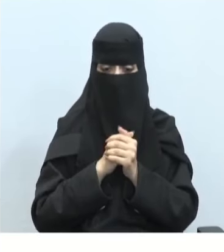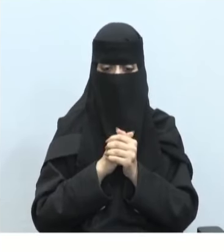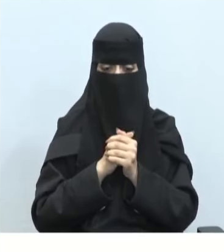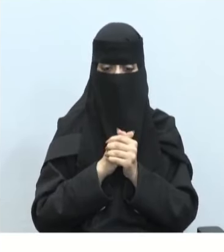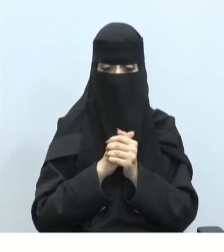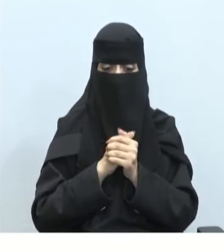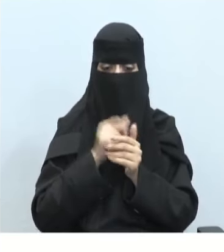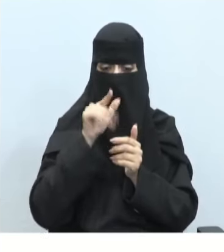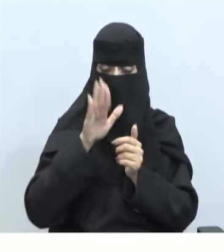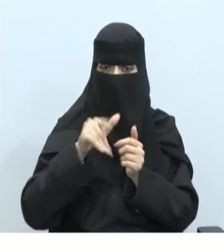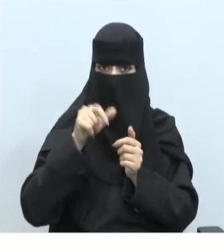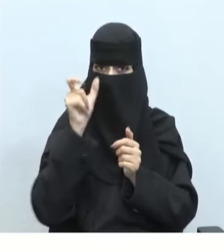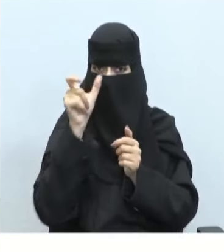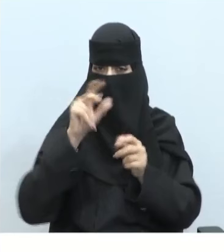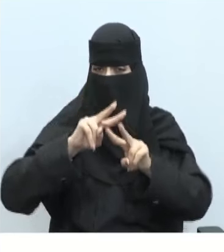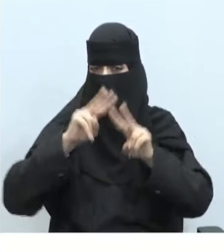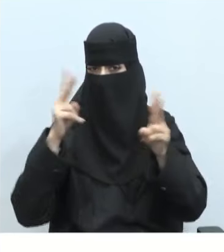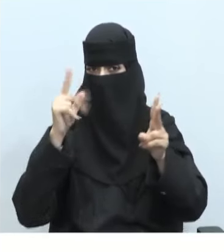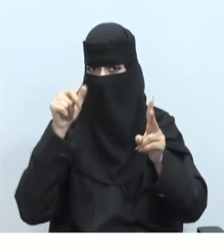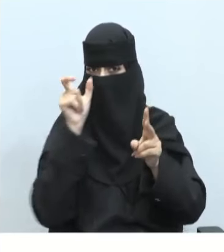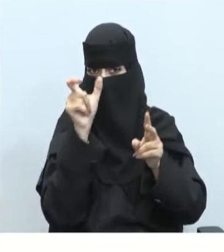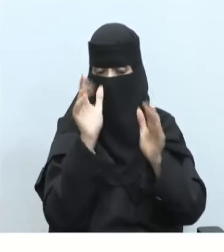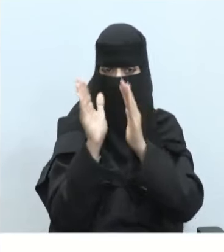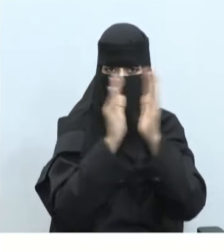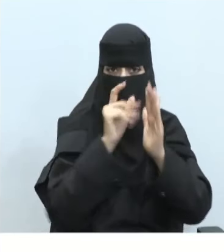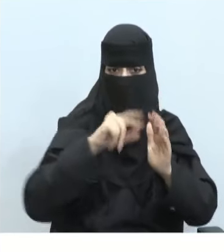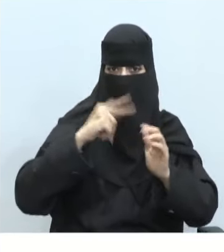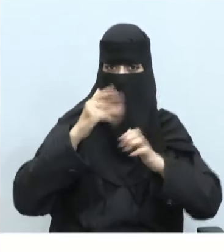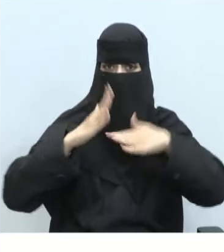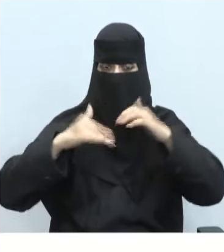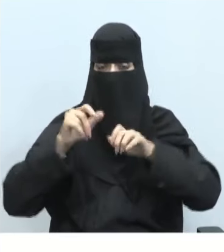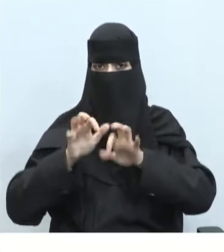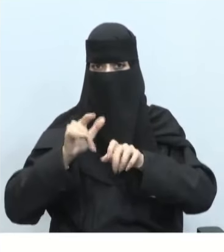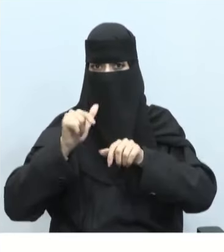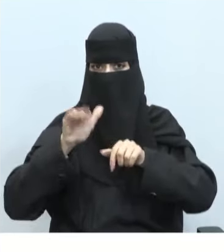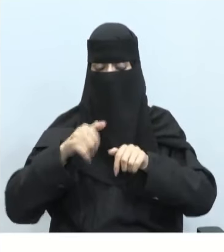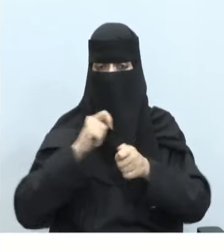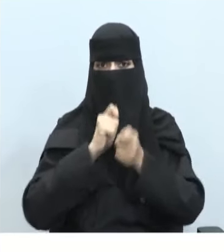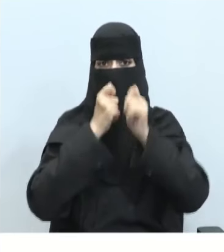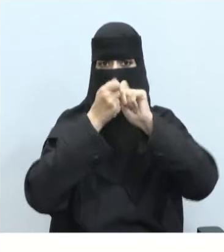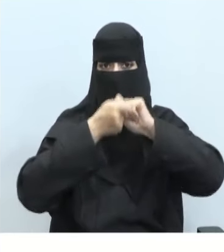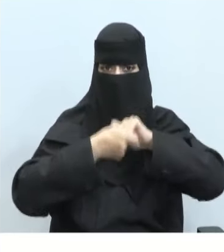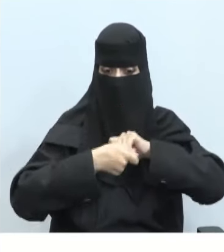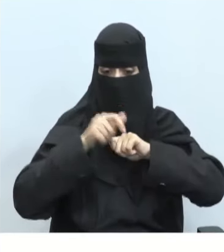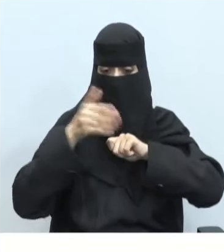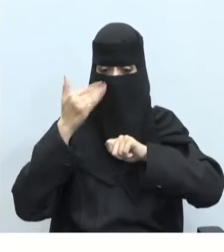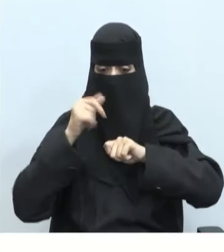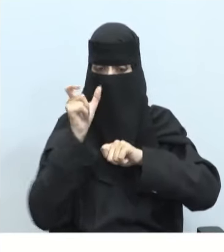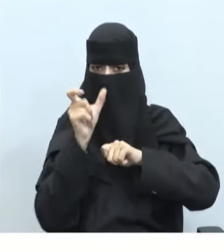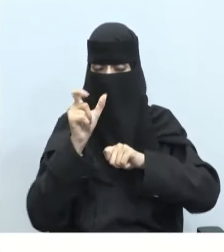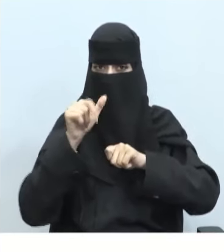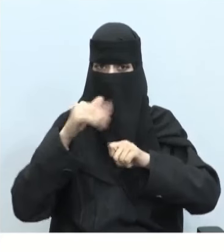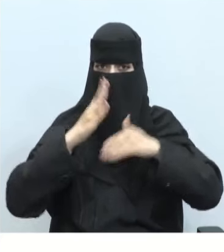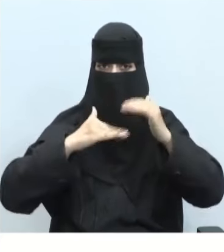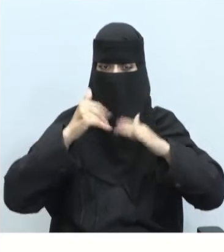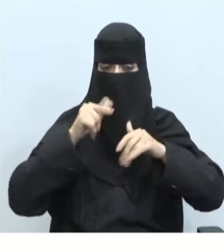احسنتم هناك ايضا كلمه مختلفه او اسم ماده مختلف والمهارات الرقميه تم استبدالها بكلمه